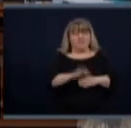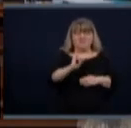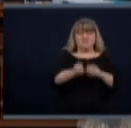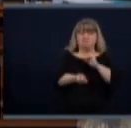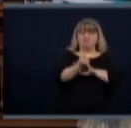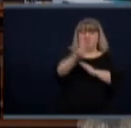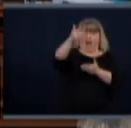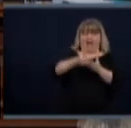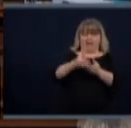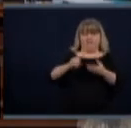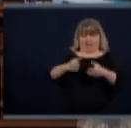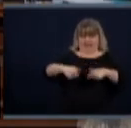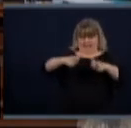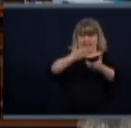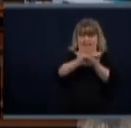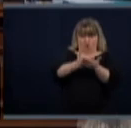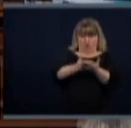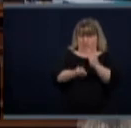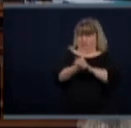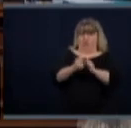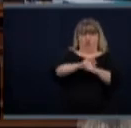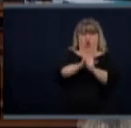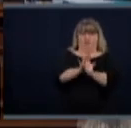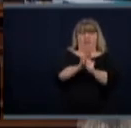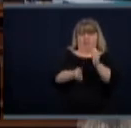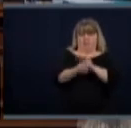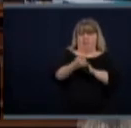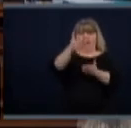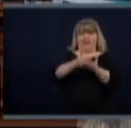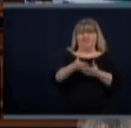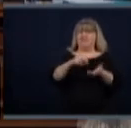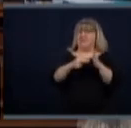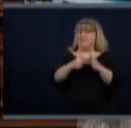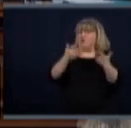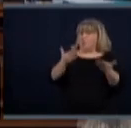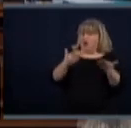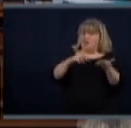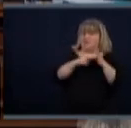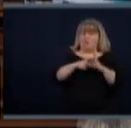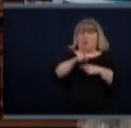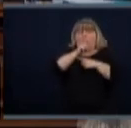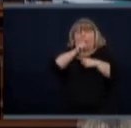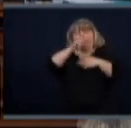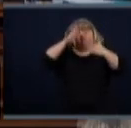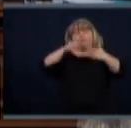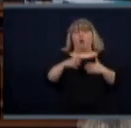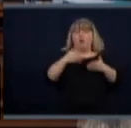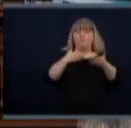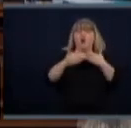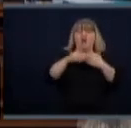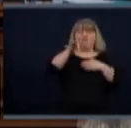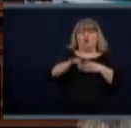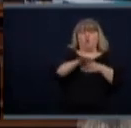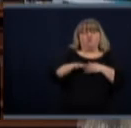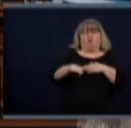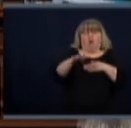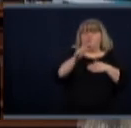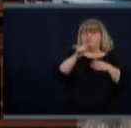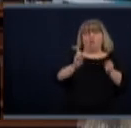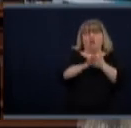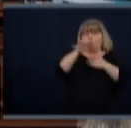cas confirmé de COVID-19, là, est-ce que ça veut dire on tolère parce que les enfants sont capables de passer à travers ça, puis l'enseignant, bon, ben,